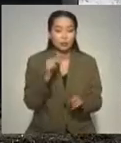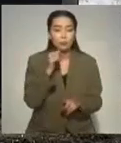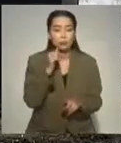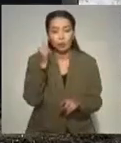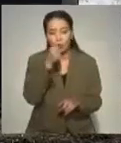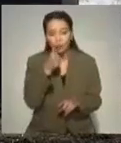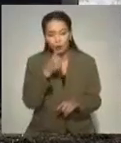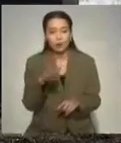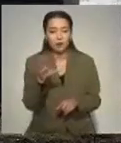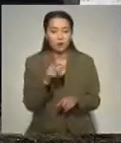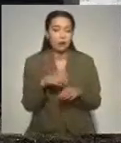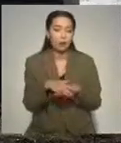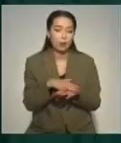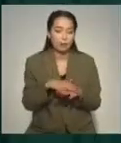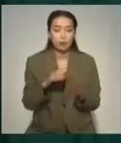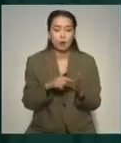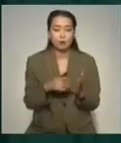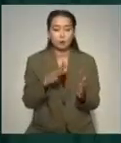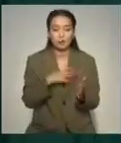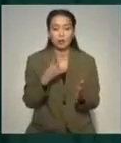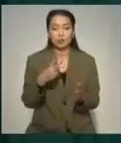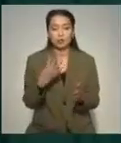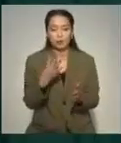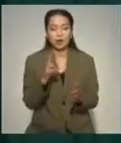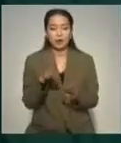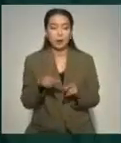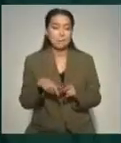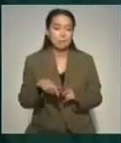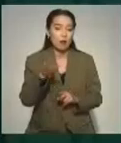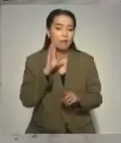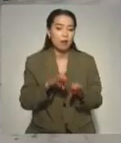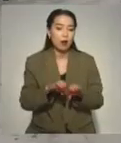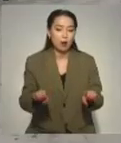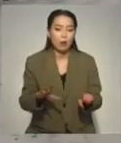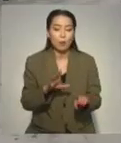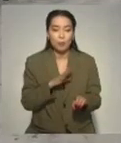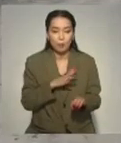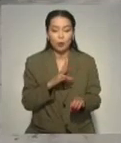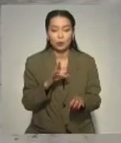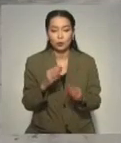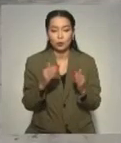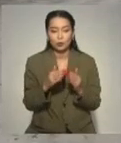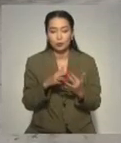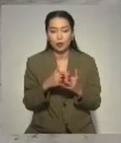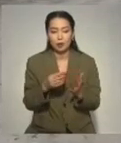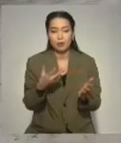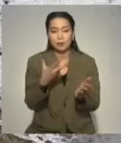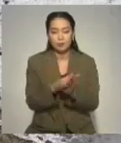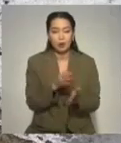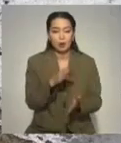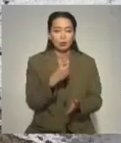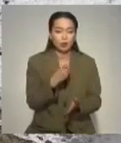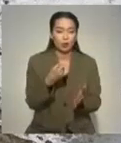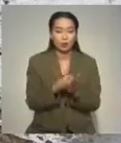от райцентра к населенному пункту проложили 24 километра трубопровода. Чтобы завести воду в дома, сельчане заплатили от 100 до